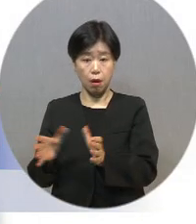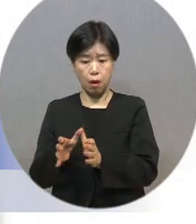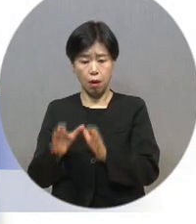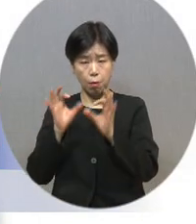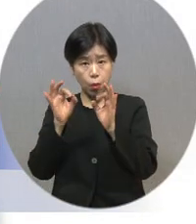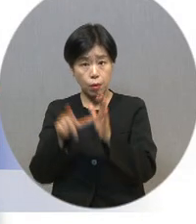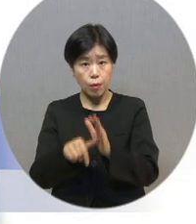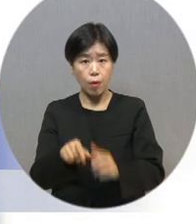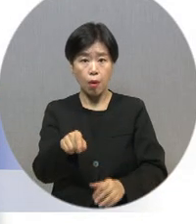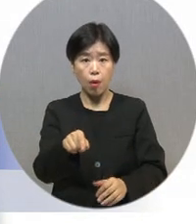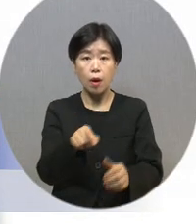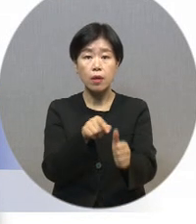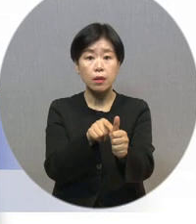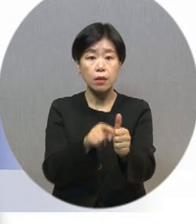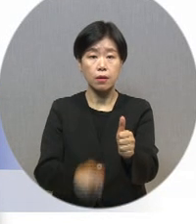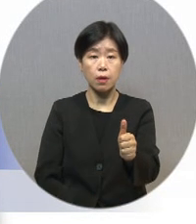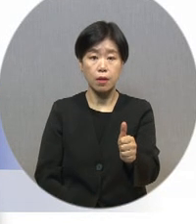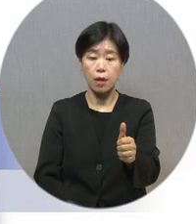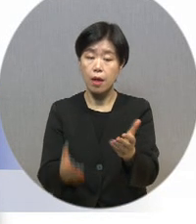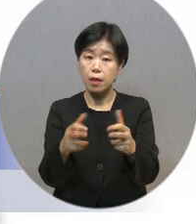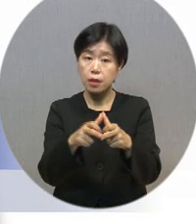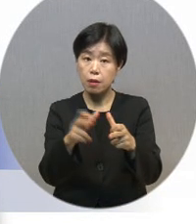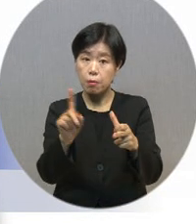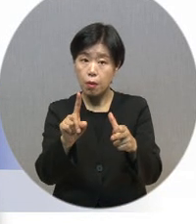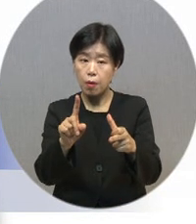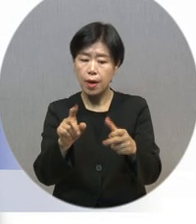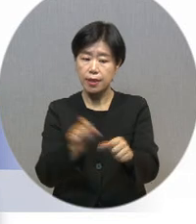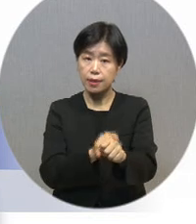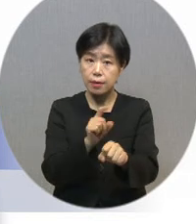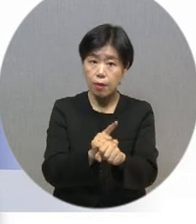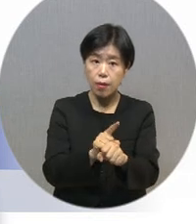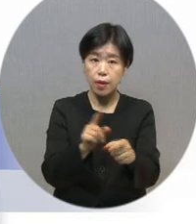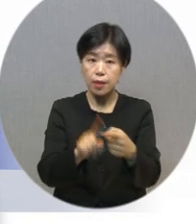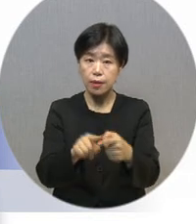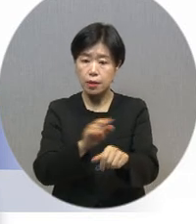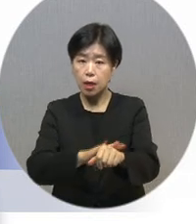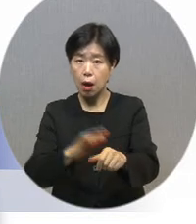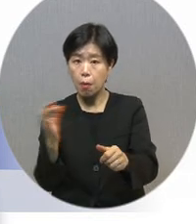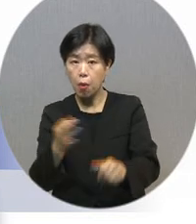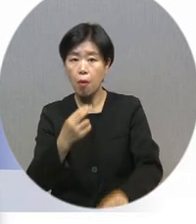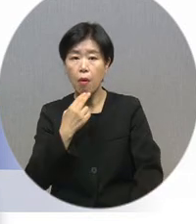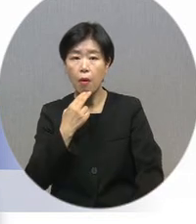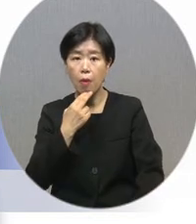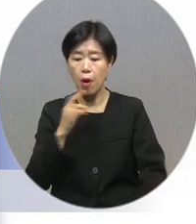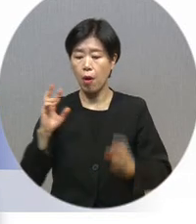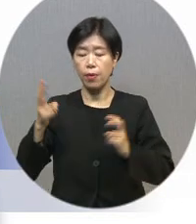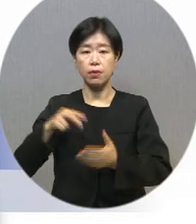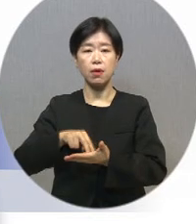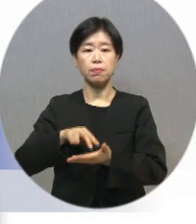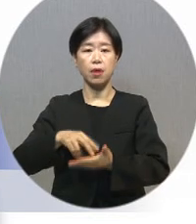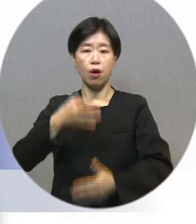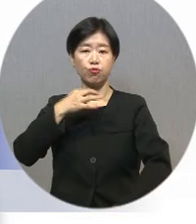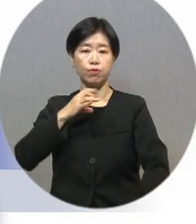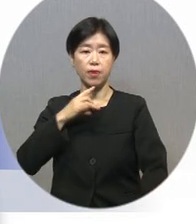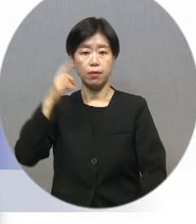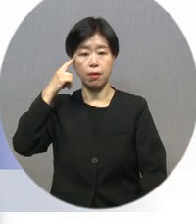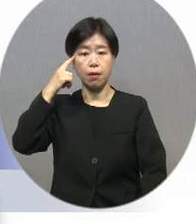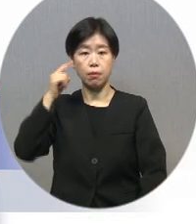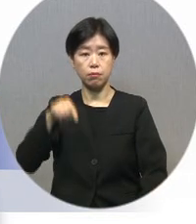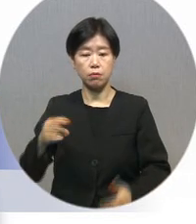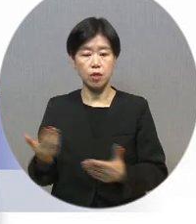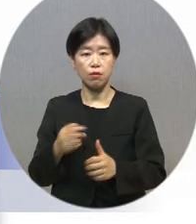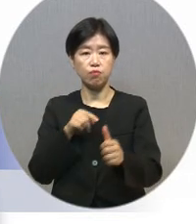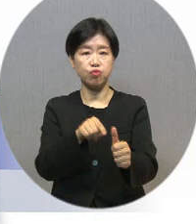당사자의 장애 정도와 특성을 반영하지 않고 측의 소명을 고려해 인권위가 잘못 판단한